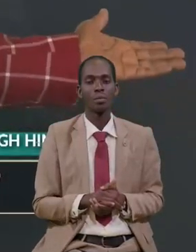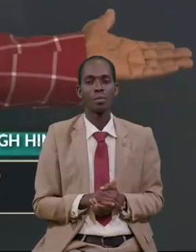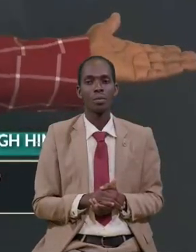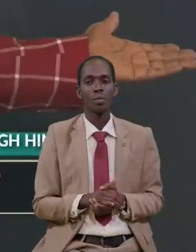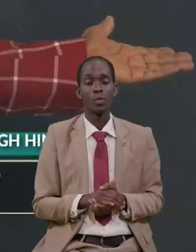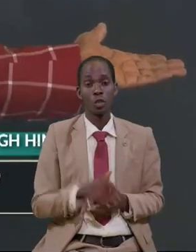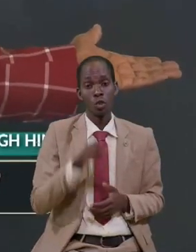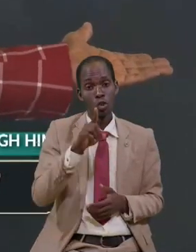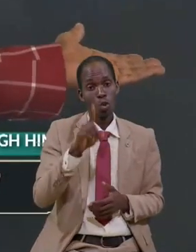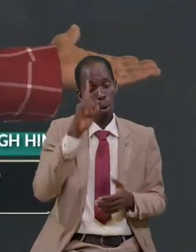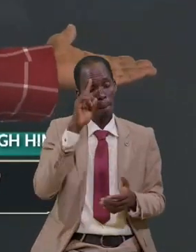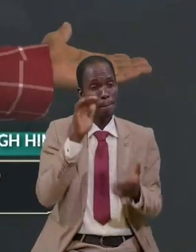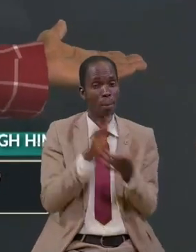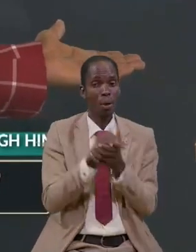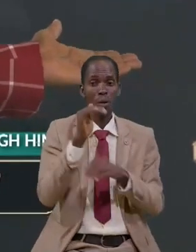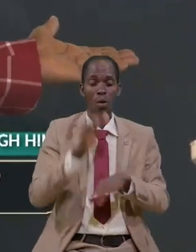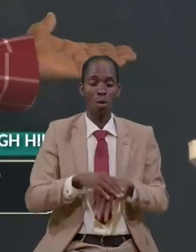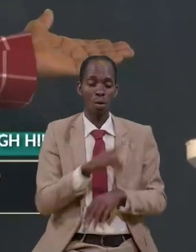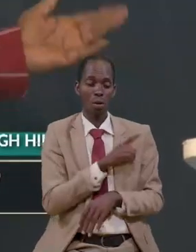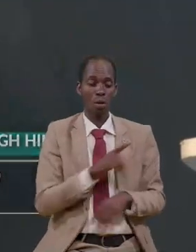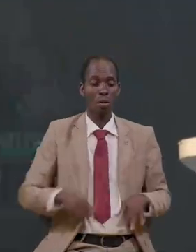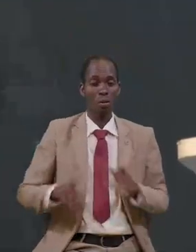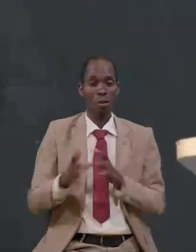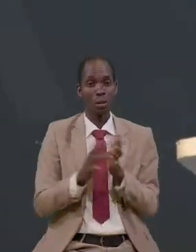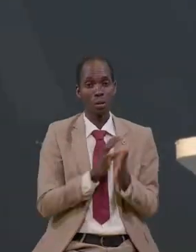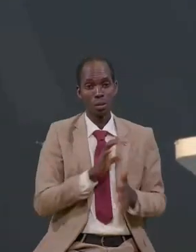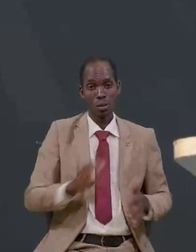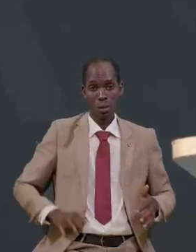Tu crois au Seigneur Jésus-Christ.